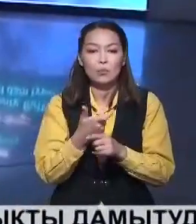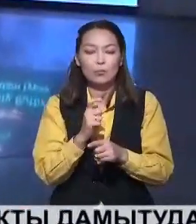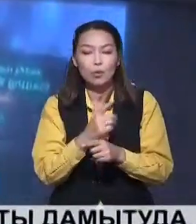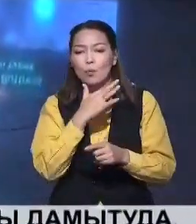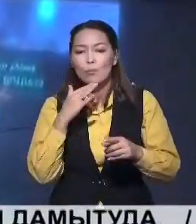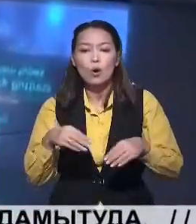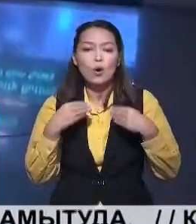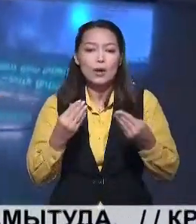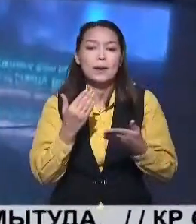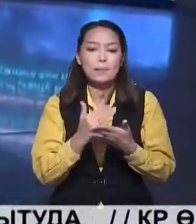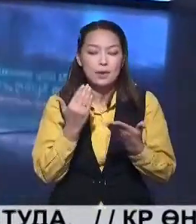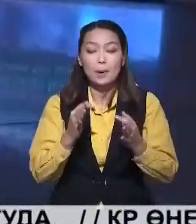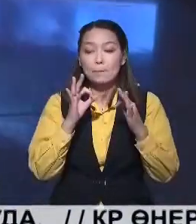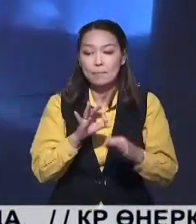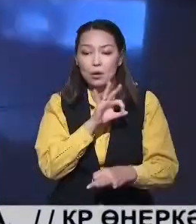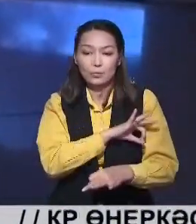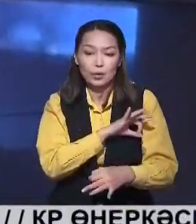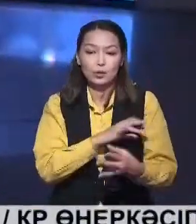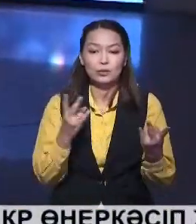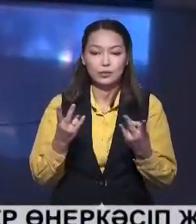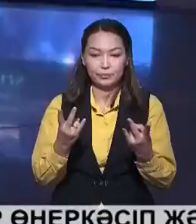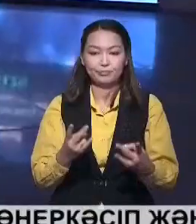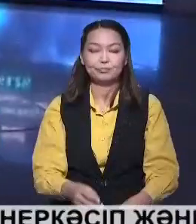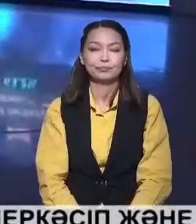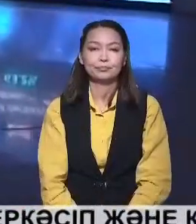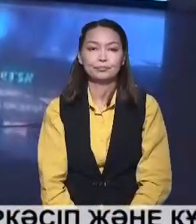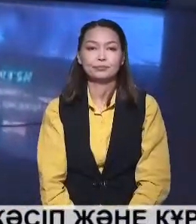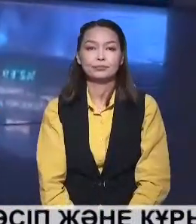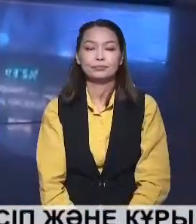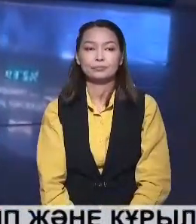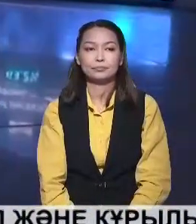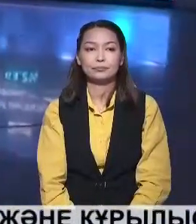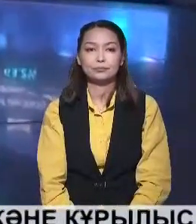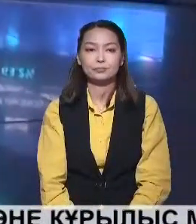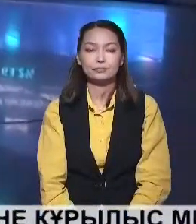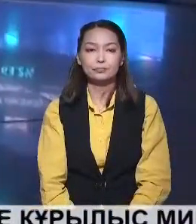тек оны тиімді пайдалана білген дұрыс. Сүндет Оралбек, Бағлан Жанғозин, Астана Таймс.